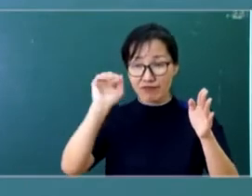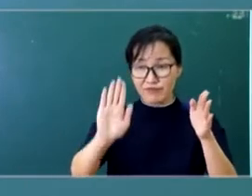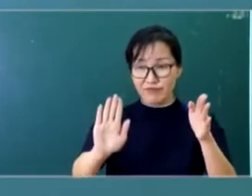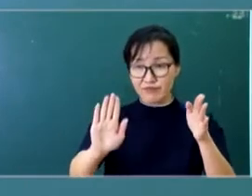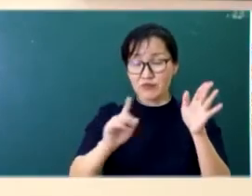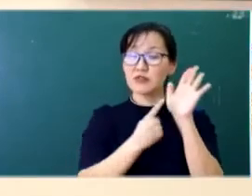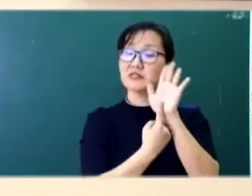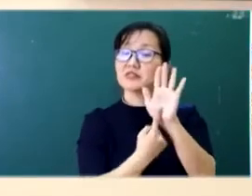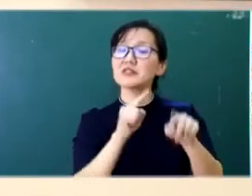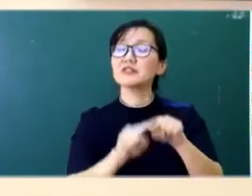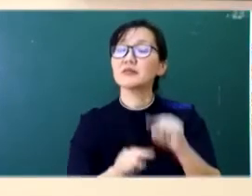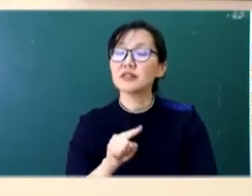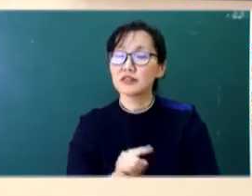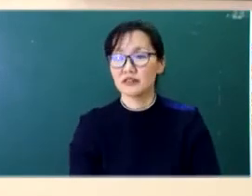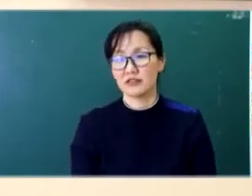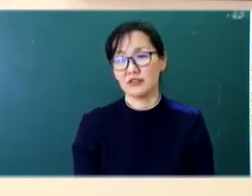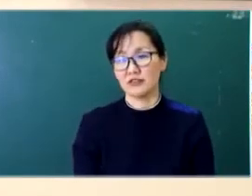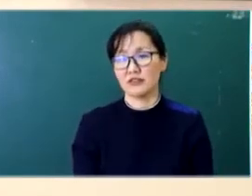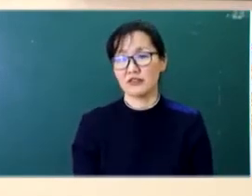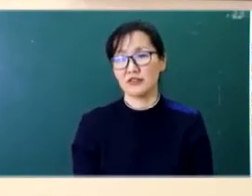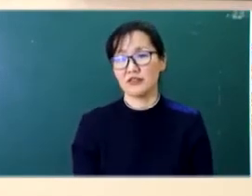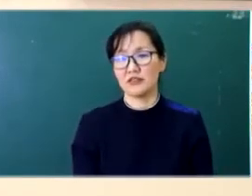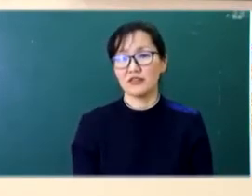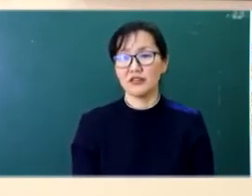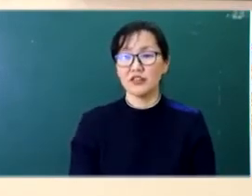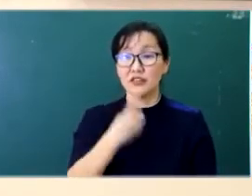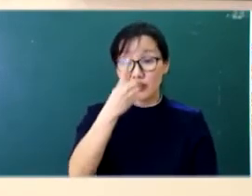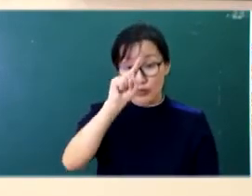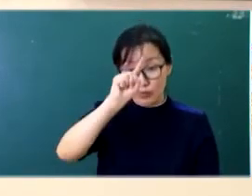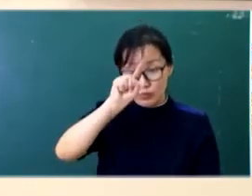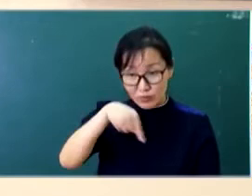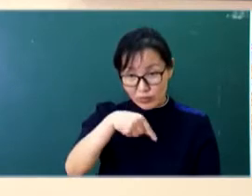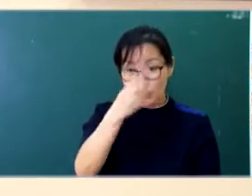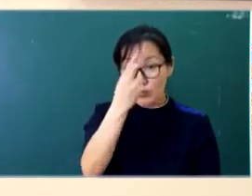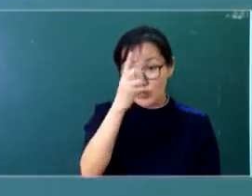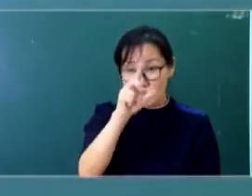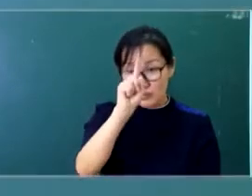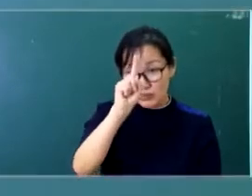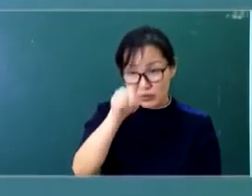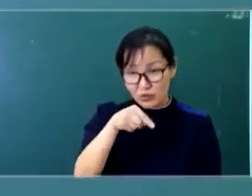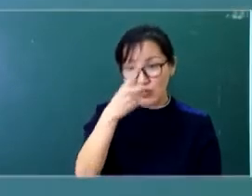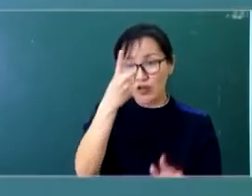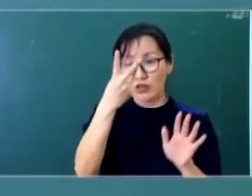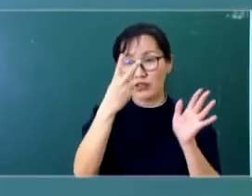бүхэл 128 гэдэг тоогоо сонгож авч таймлж үзье. За 3 дугаарт